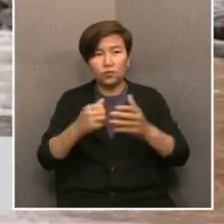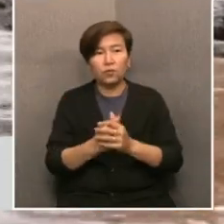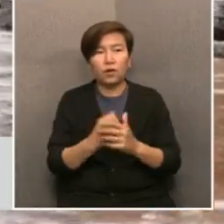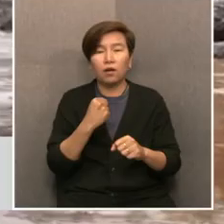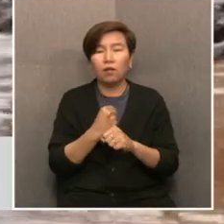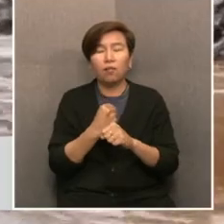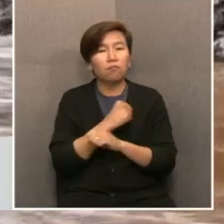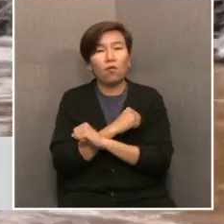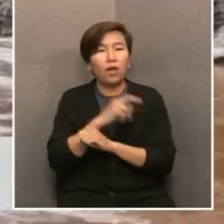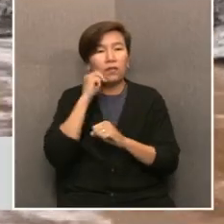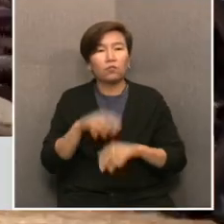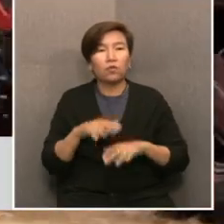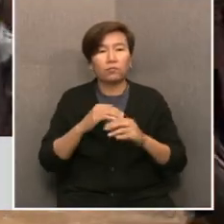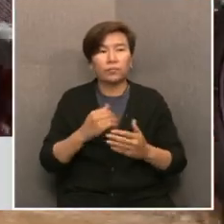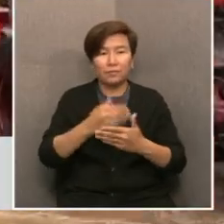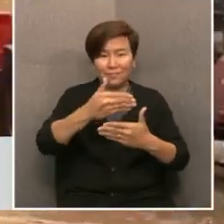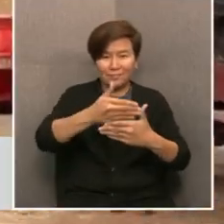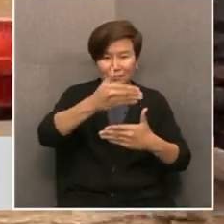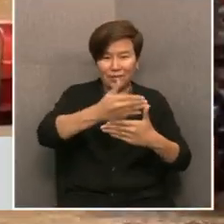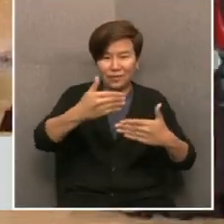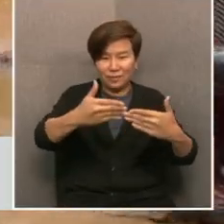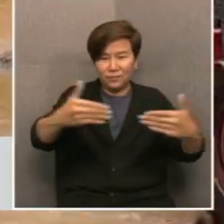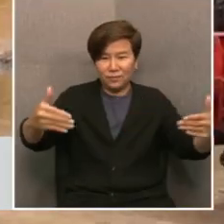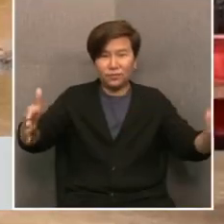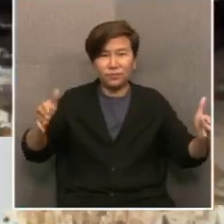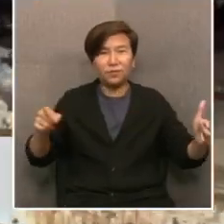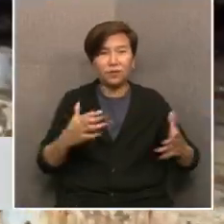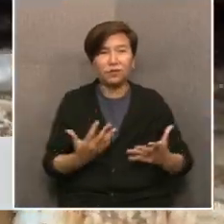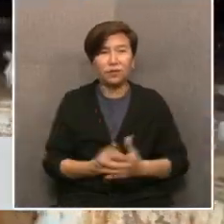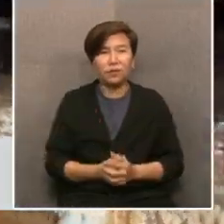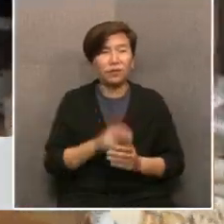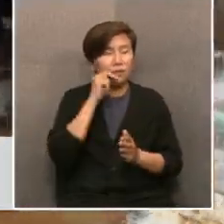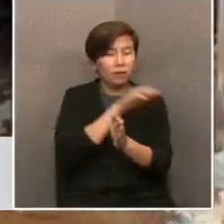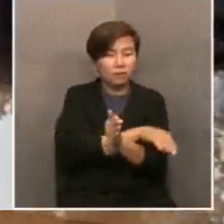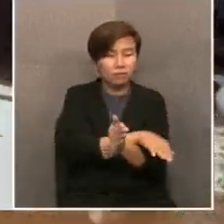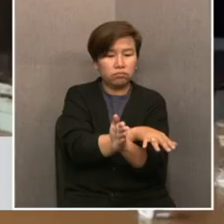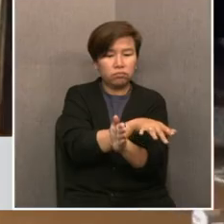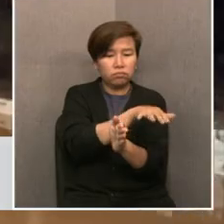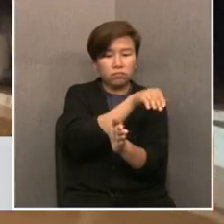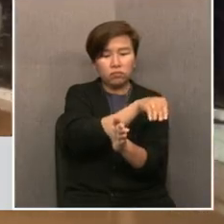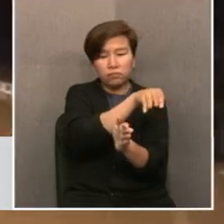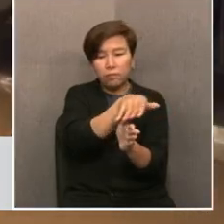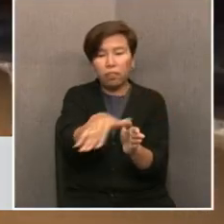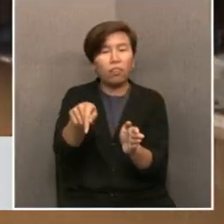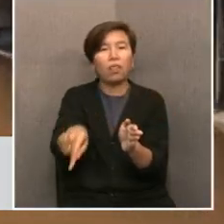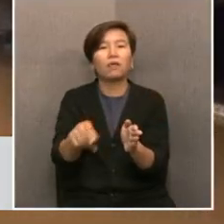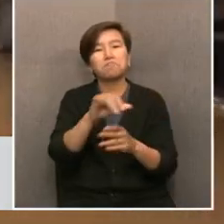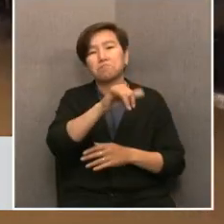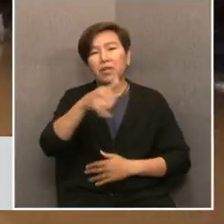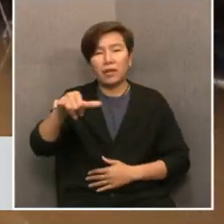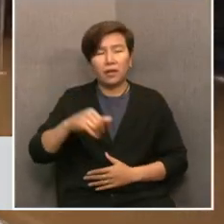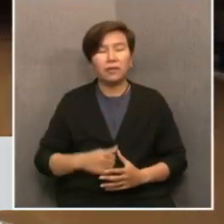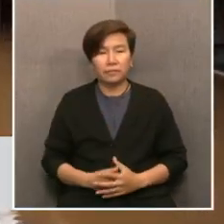ามเนี่ยปัจจุบันเนี่ยระดับน้ำที่มันเพิ่มสูงขึ้นมันก็มีโอกาสที่มันจะลดล้นขึ้นมาอย่างที่เราเคยเกิดว่าปัญหาคัน